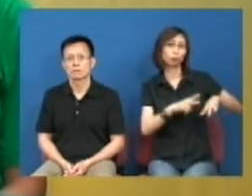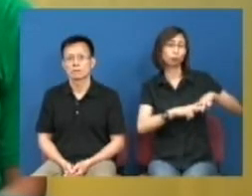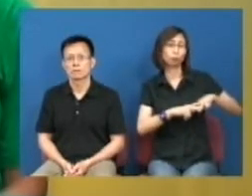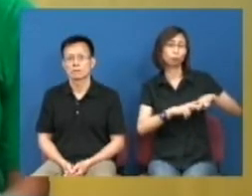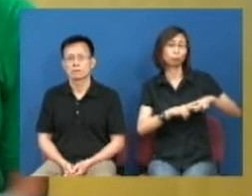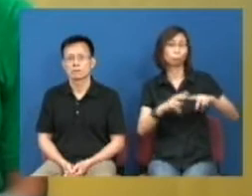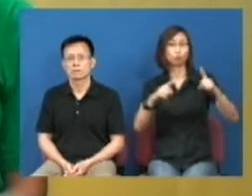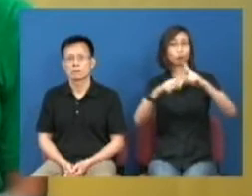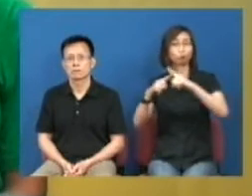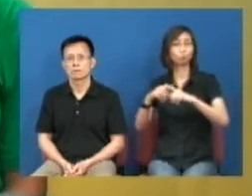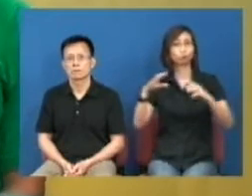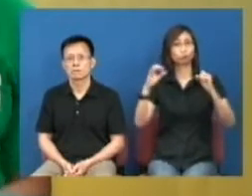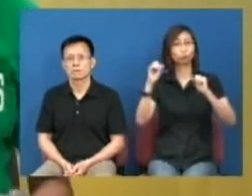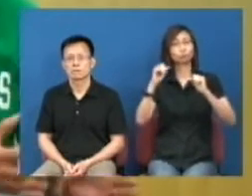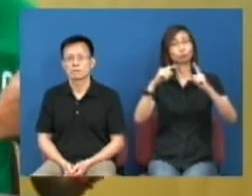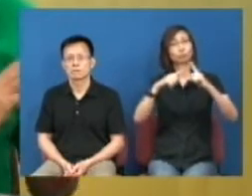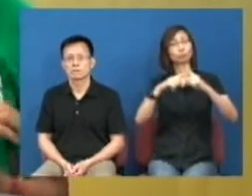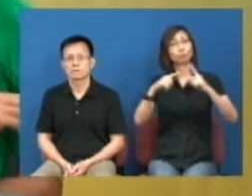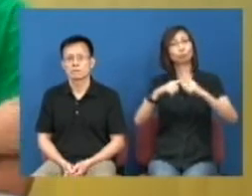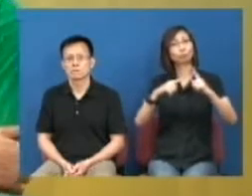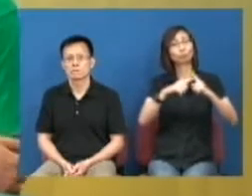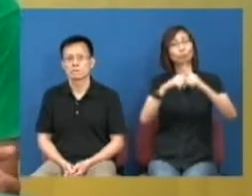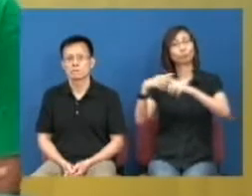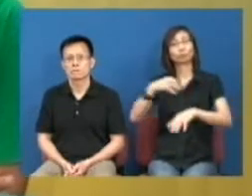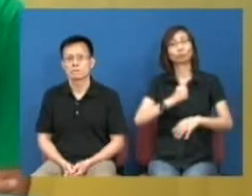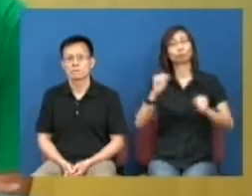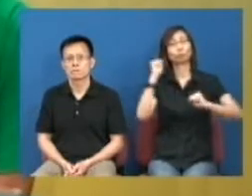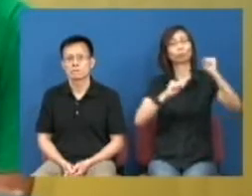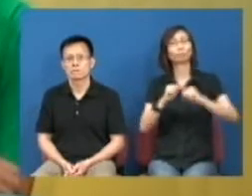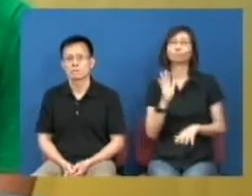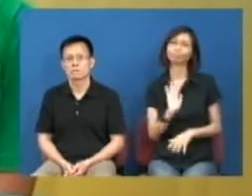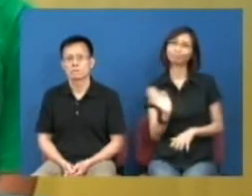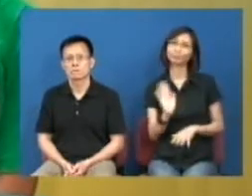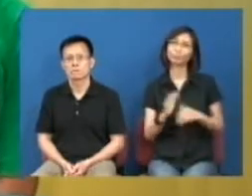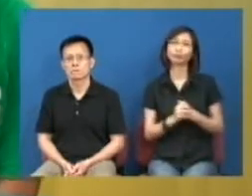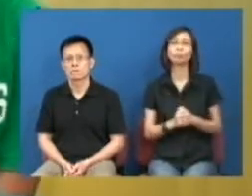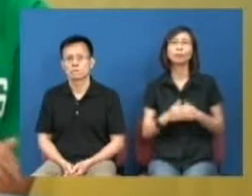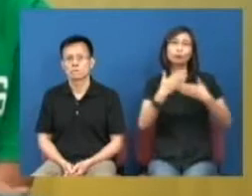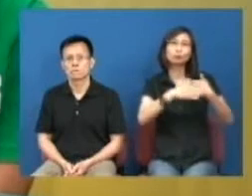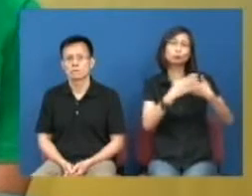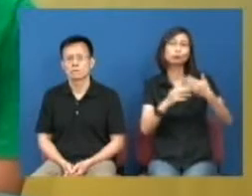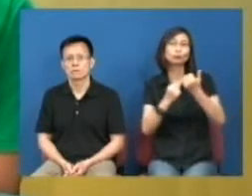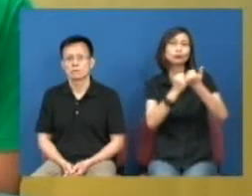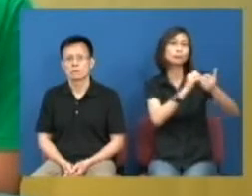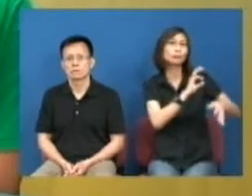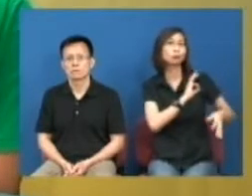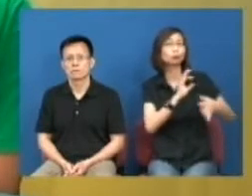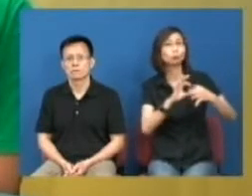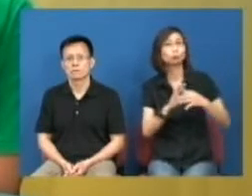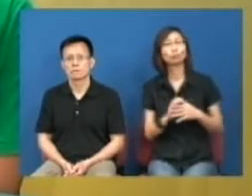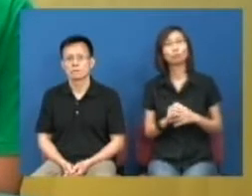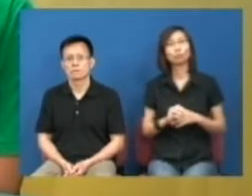將香港民主運動咧係即係好似放埋一邊，完全唔理。嗱，咁當然我諗除咗支聯會本身之外啦，